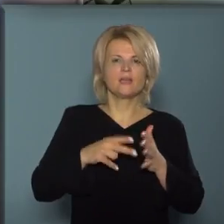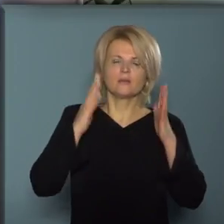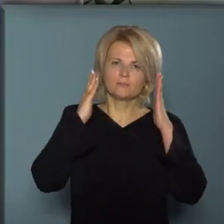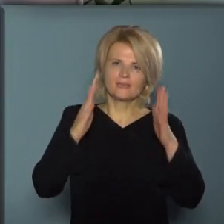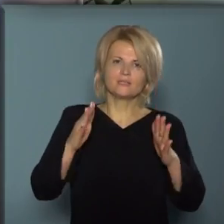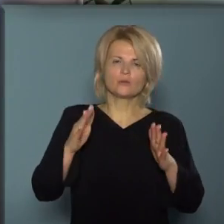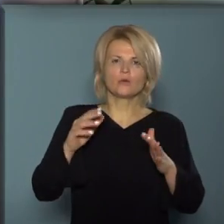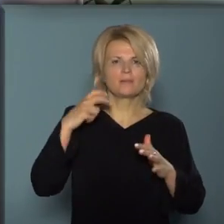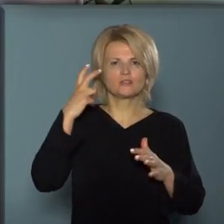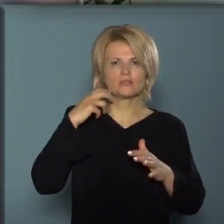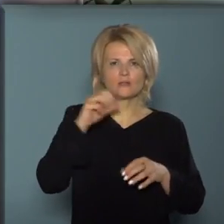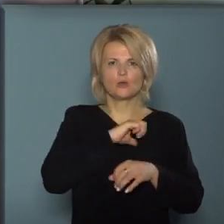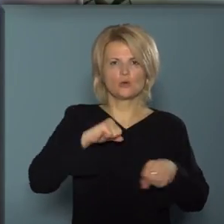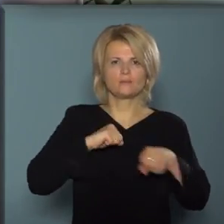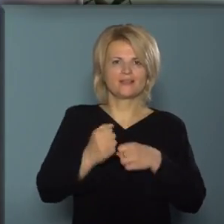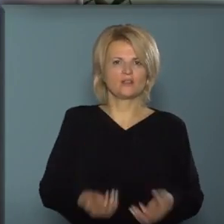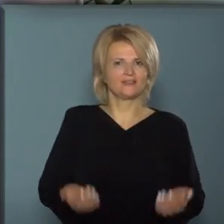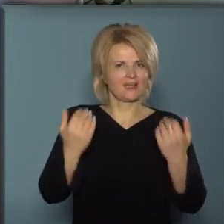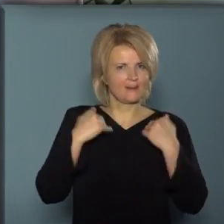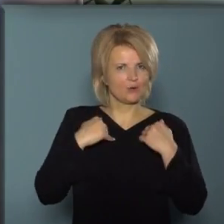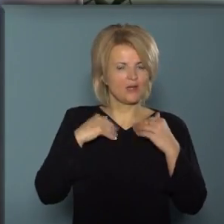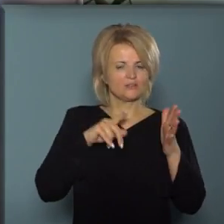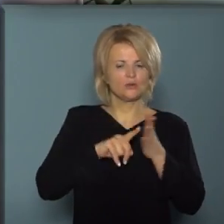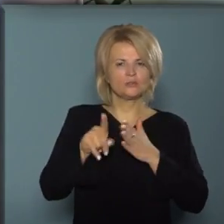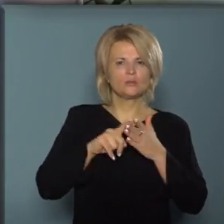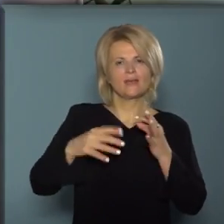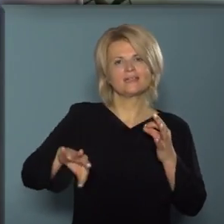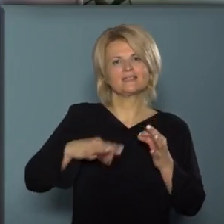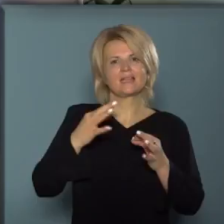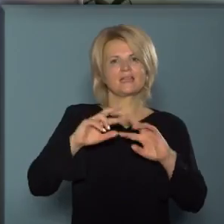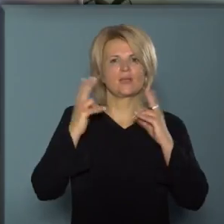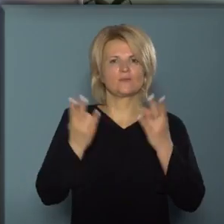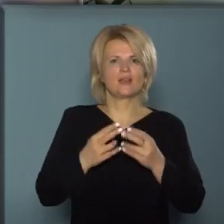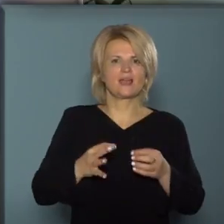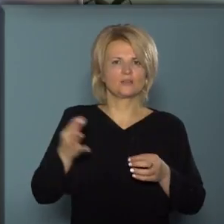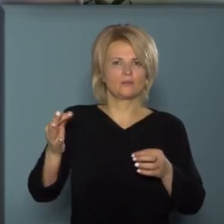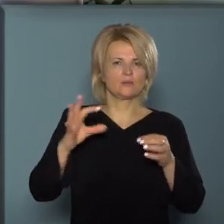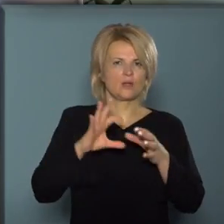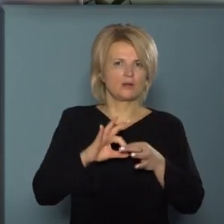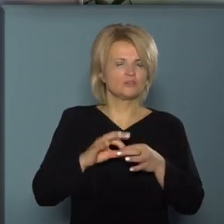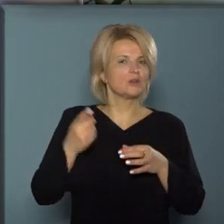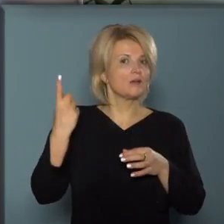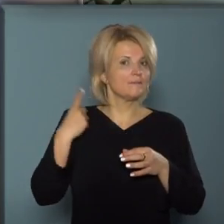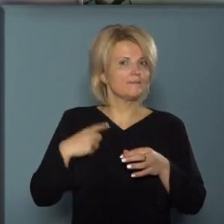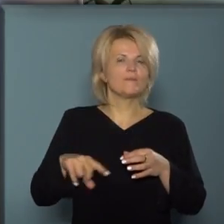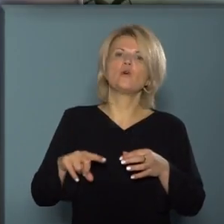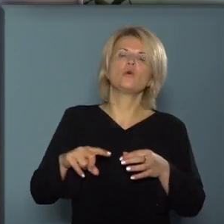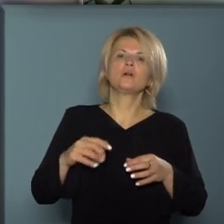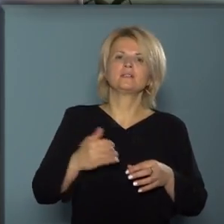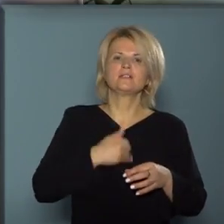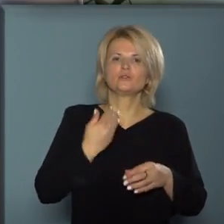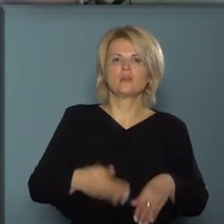önkormányzatának támogatását is megnyerjük, és akkor októberben az Elem világnapjához kapcsolódóan egy volt növendékekkel közös